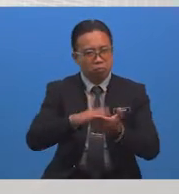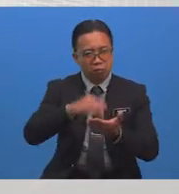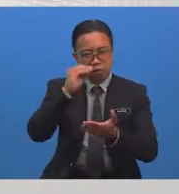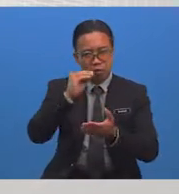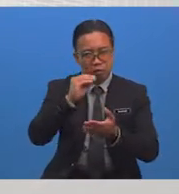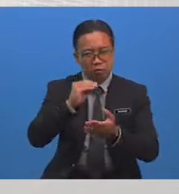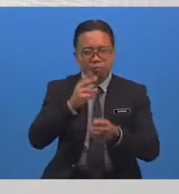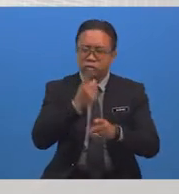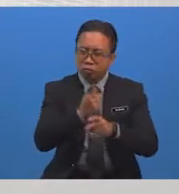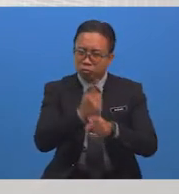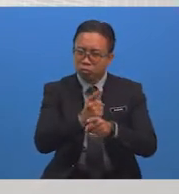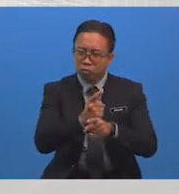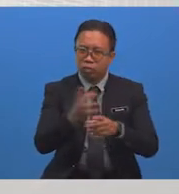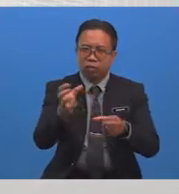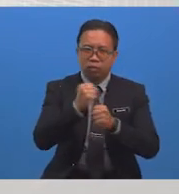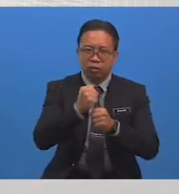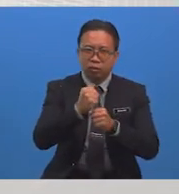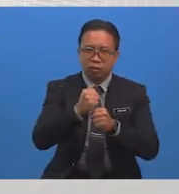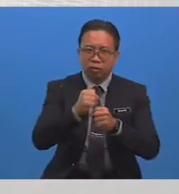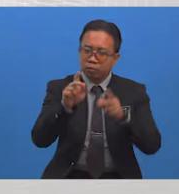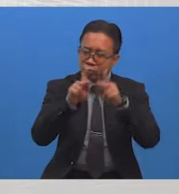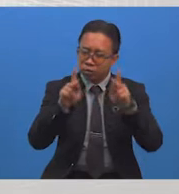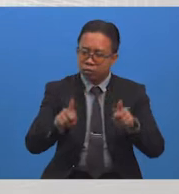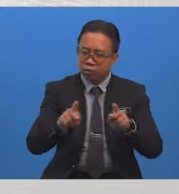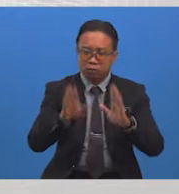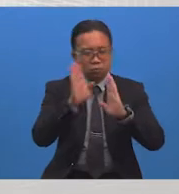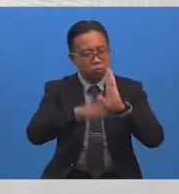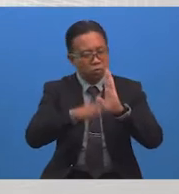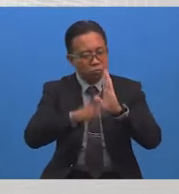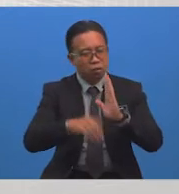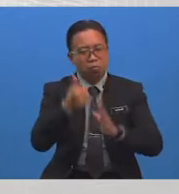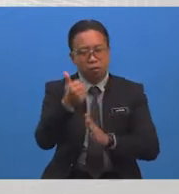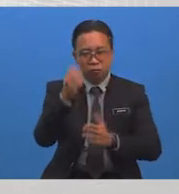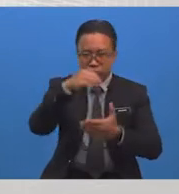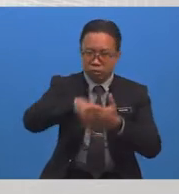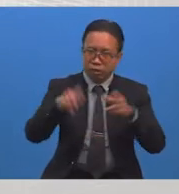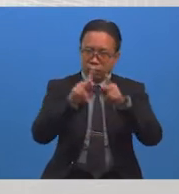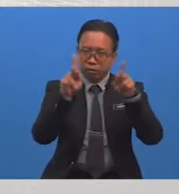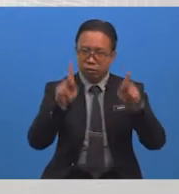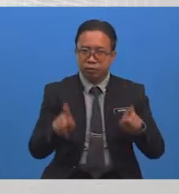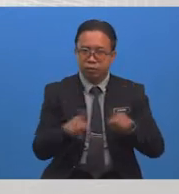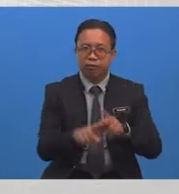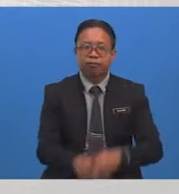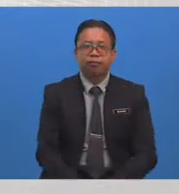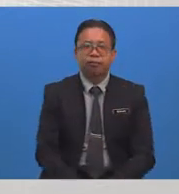menyebabkan dia memperoleh keputusan yang kurang memuaskan dalam peperiksaan